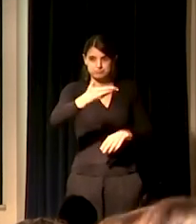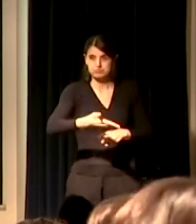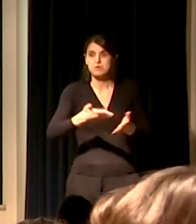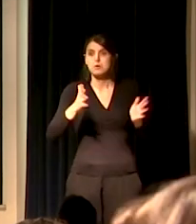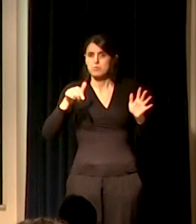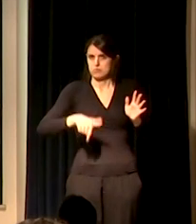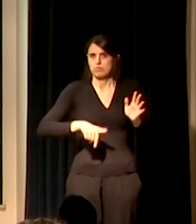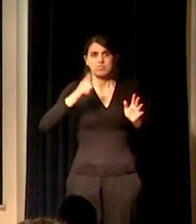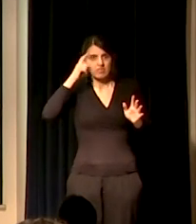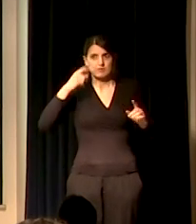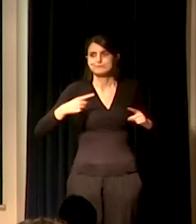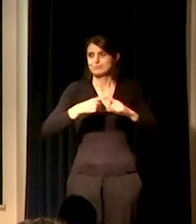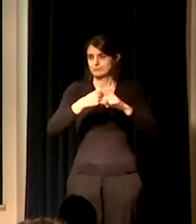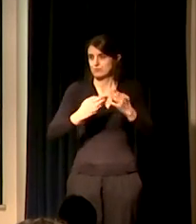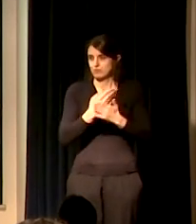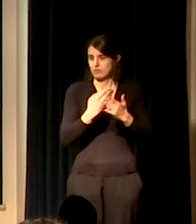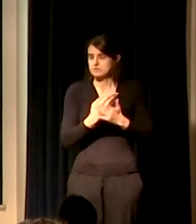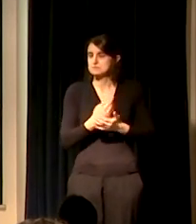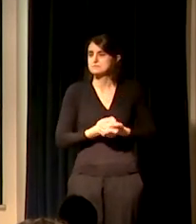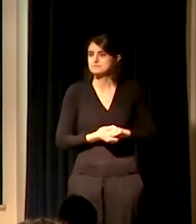en tot cas